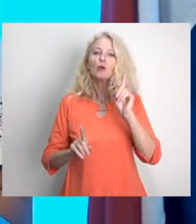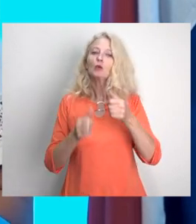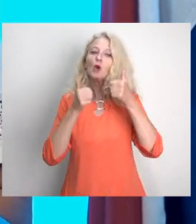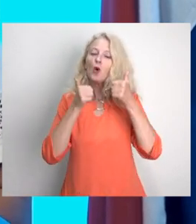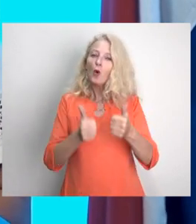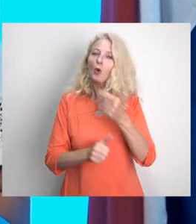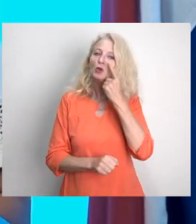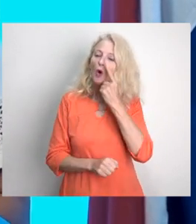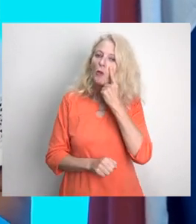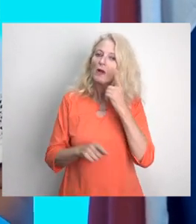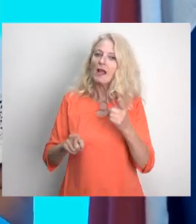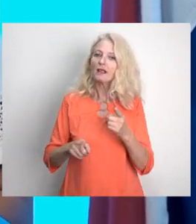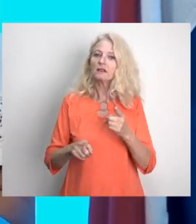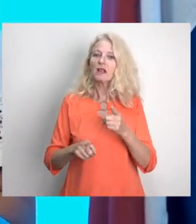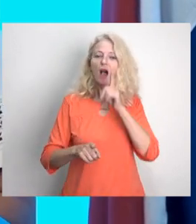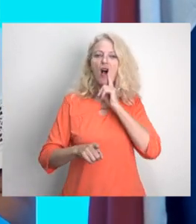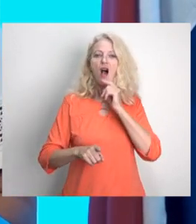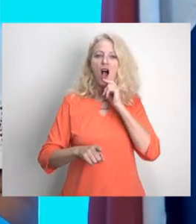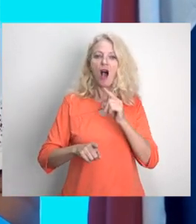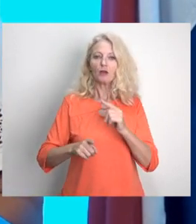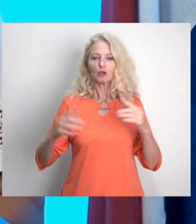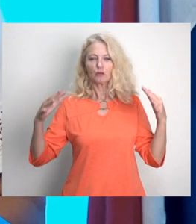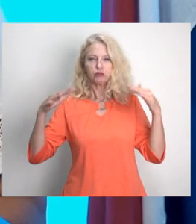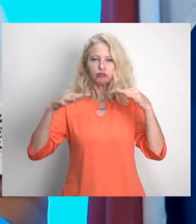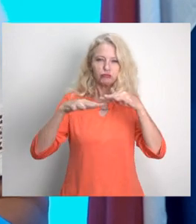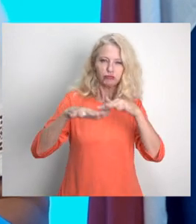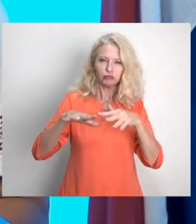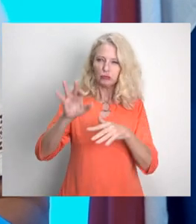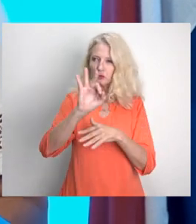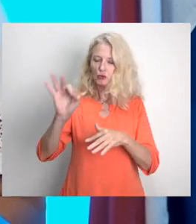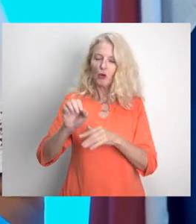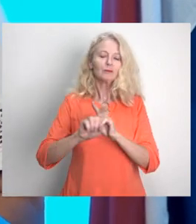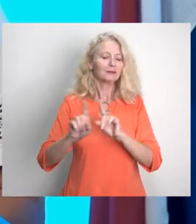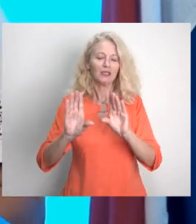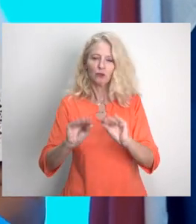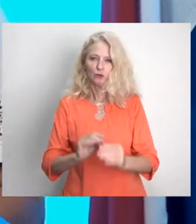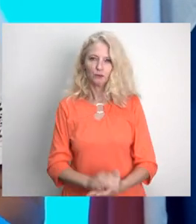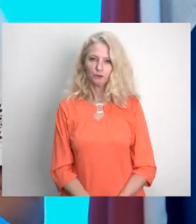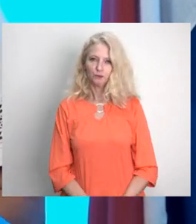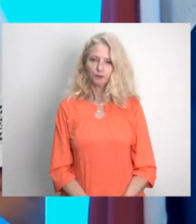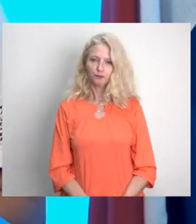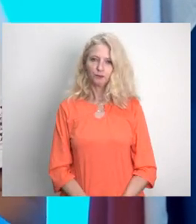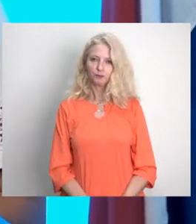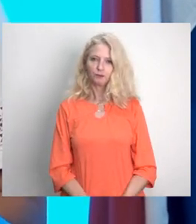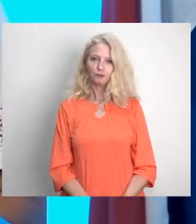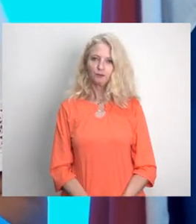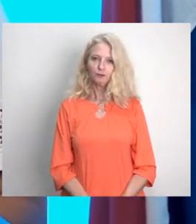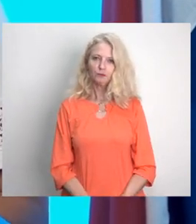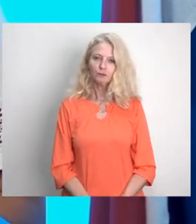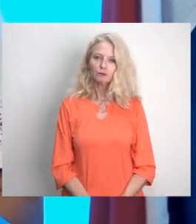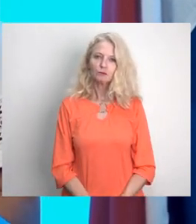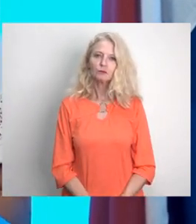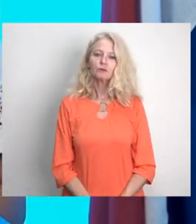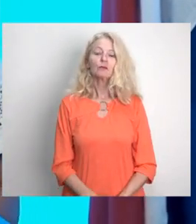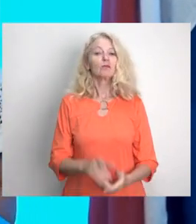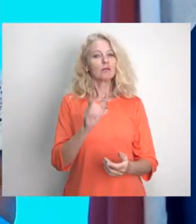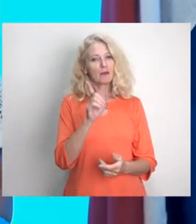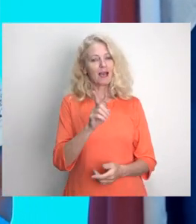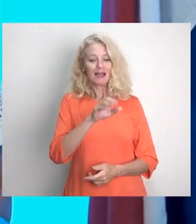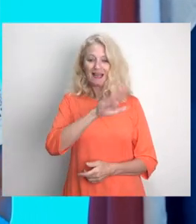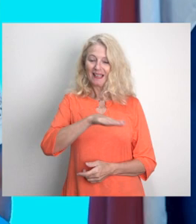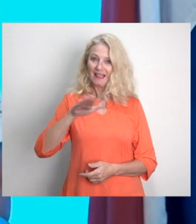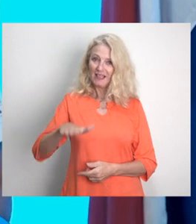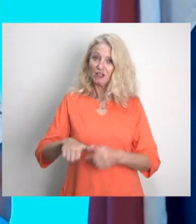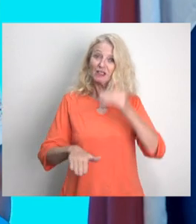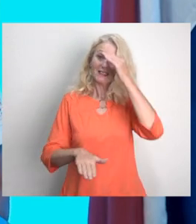agglomeratie zal zijn van ouders bij de school. De scholen hebben wel het verzoek dat kinderen die ziek